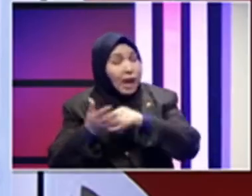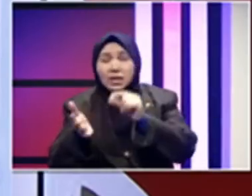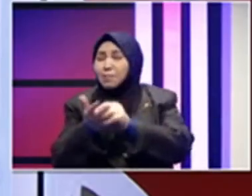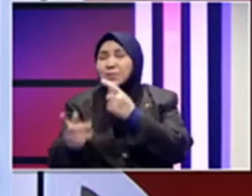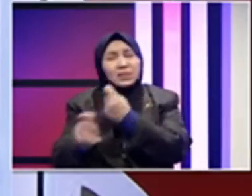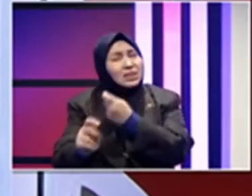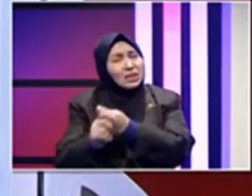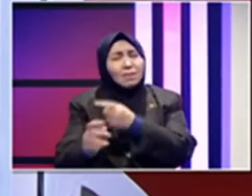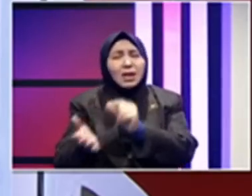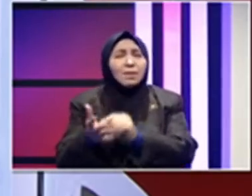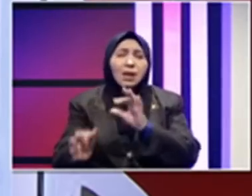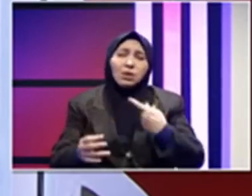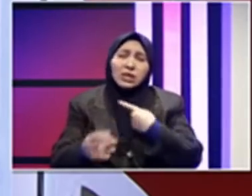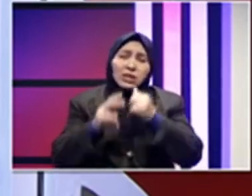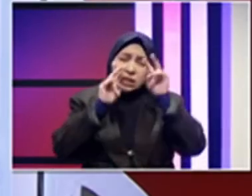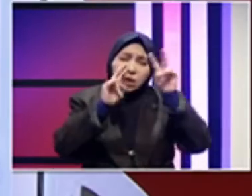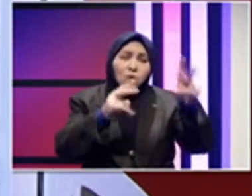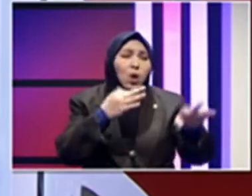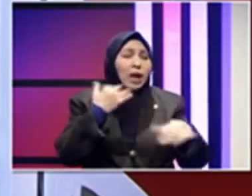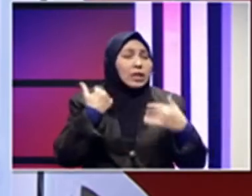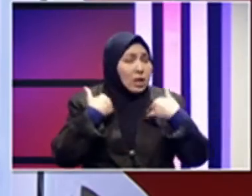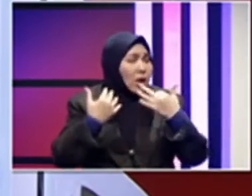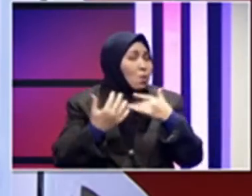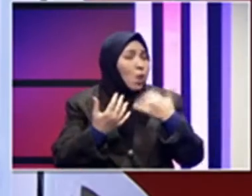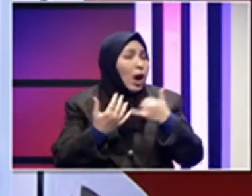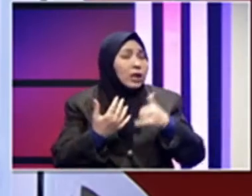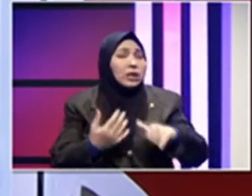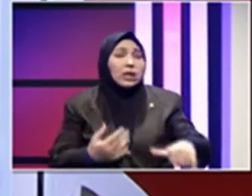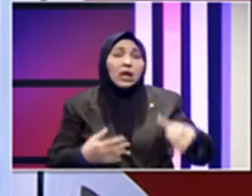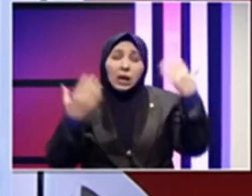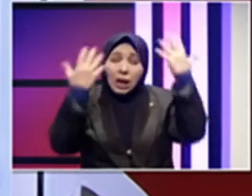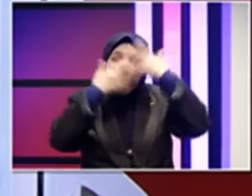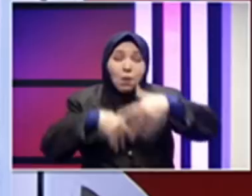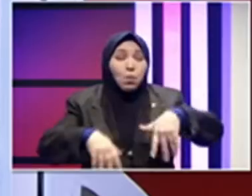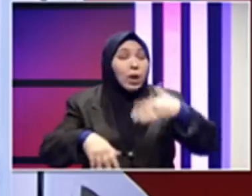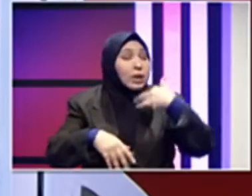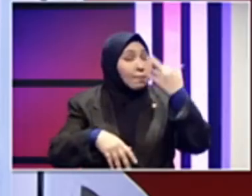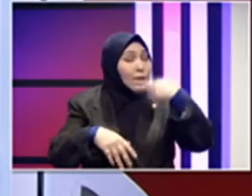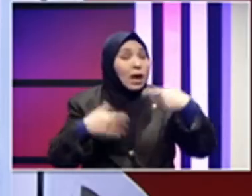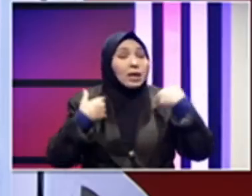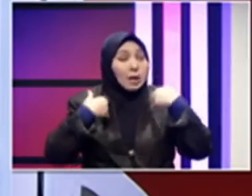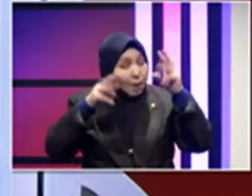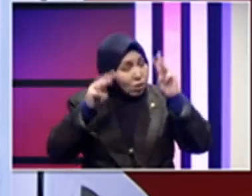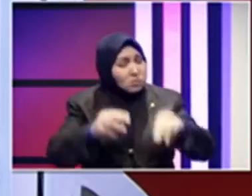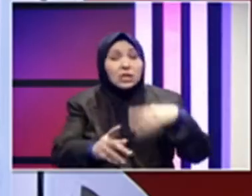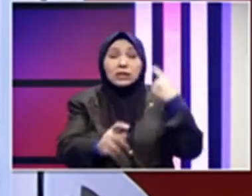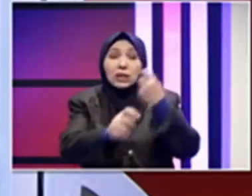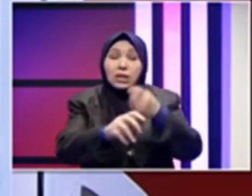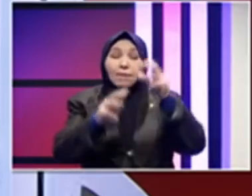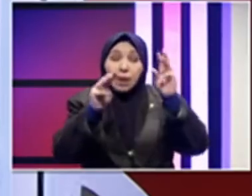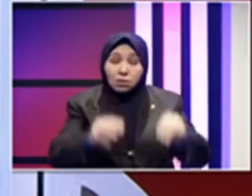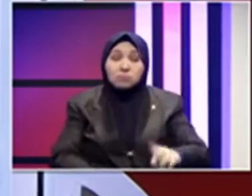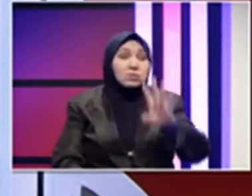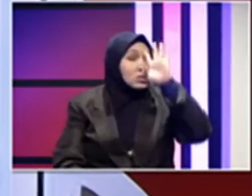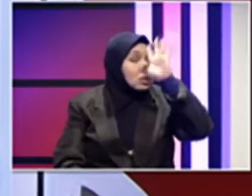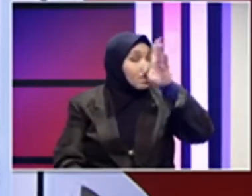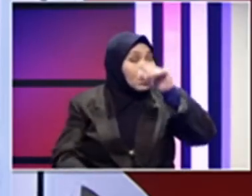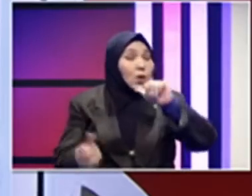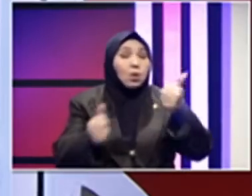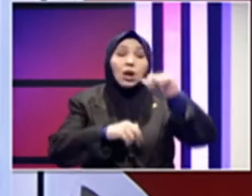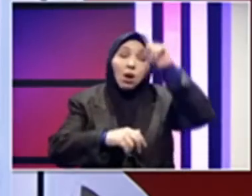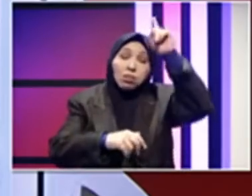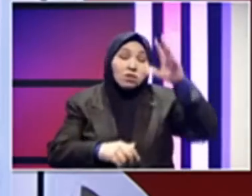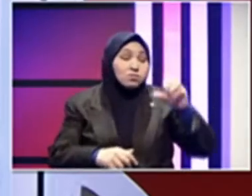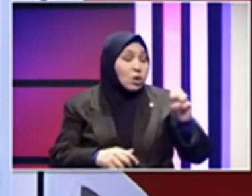kepada manusia, ada yang warna gelap, ada yang warna merah, warna putih. Manusia adalah manusia. Allah. Ya, yang dicipta oleh Allah Subhanahu